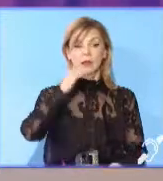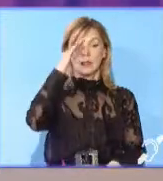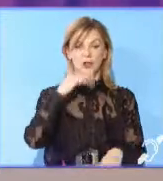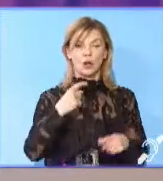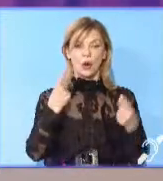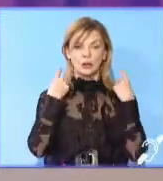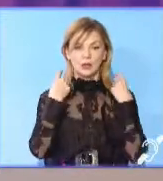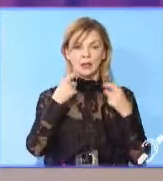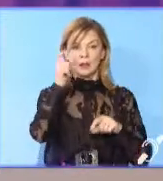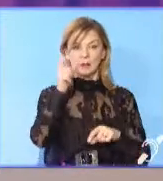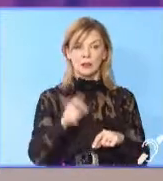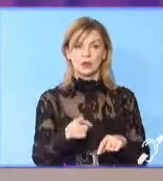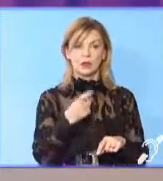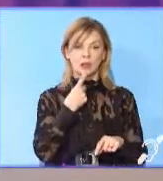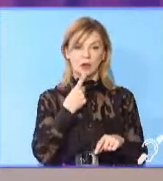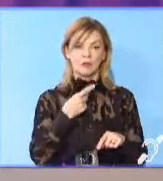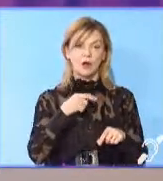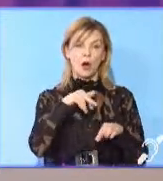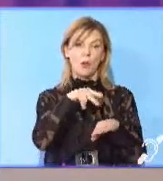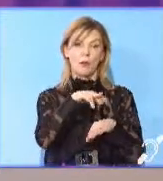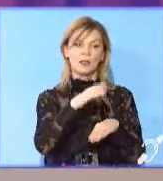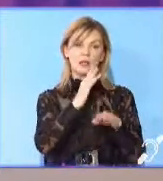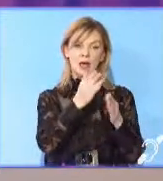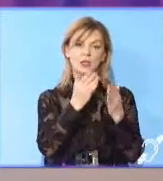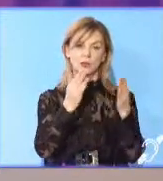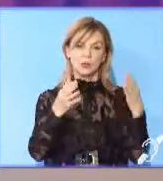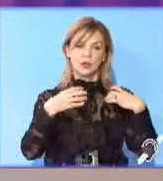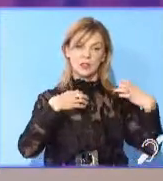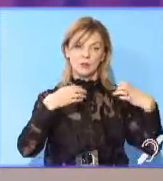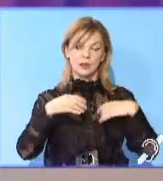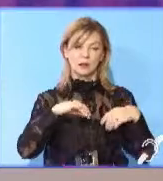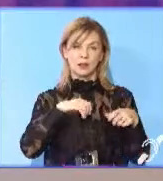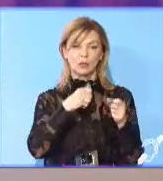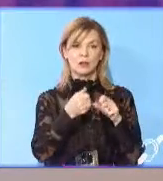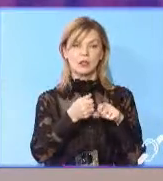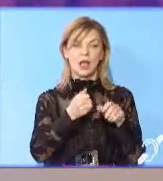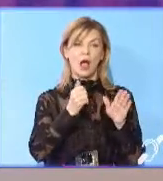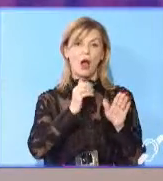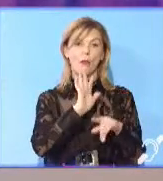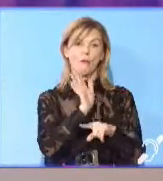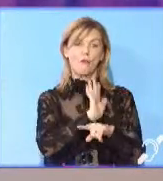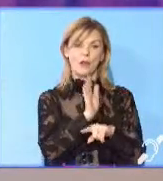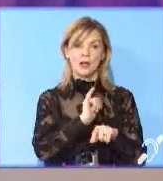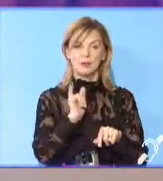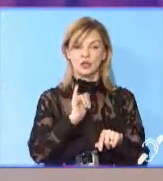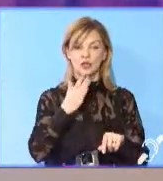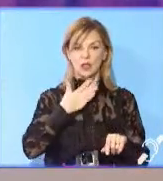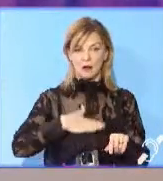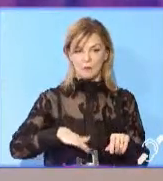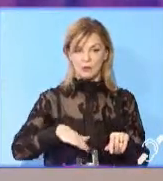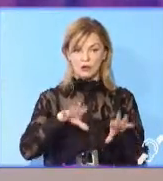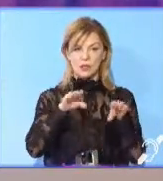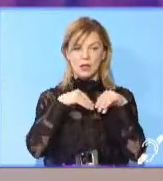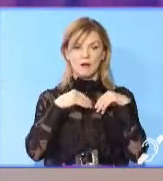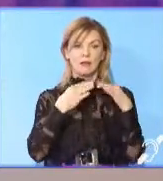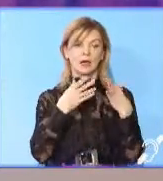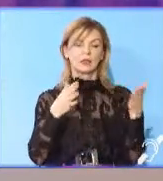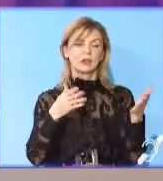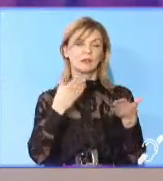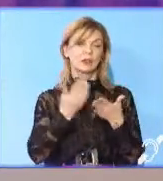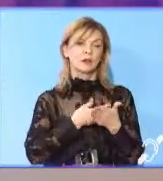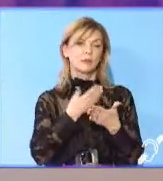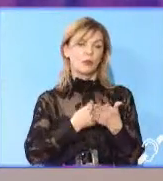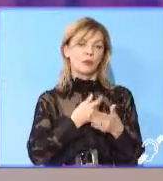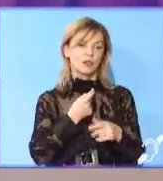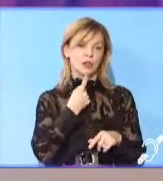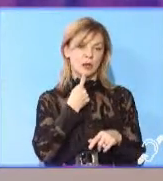De ziua Olteniei, craiovenii au mers la expoziții și spectacole sau proiecții de film. Cei care au vrut însă să afle câteva dintre